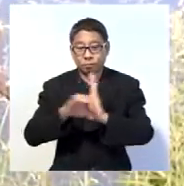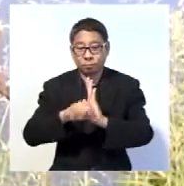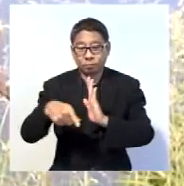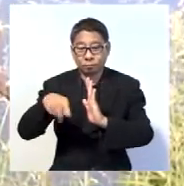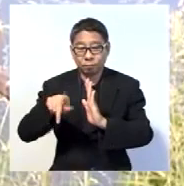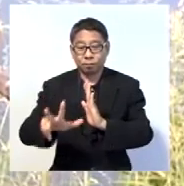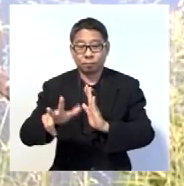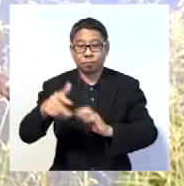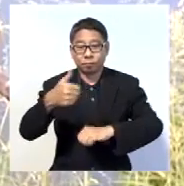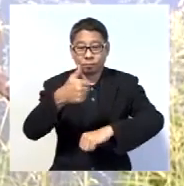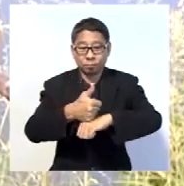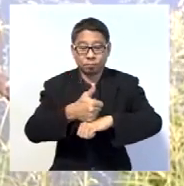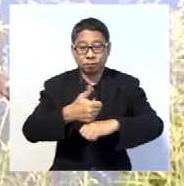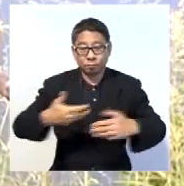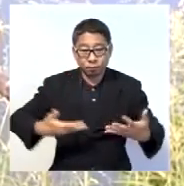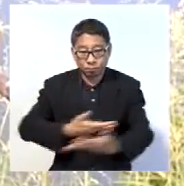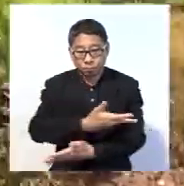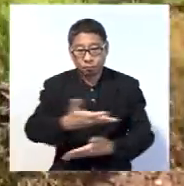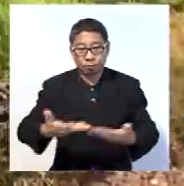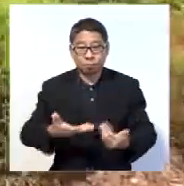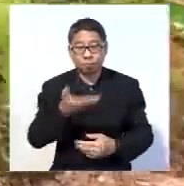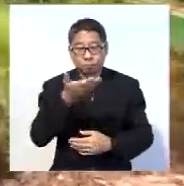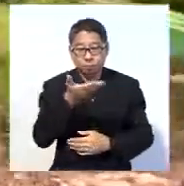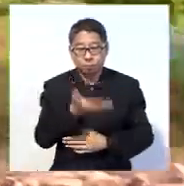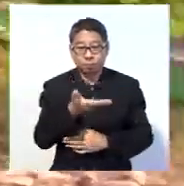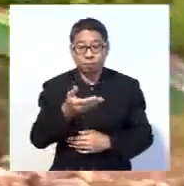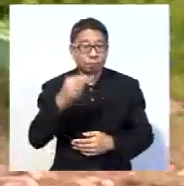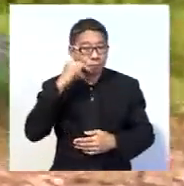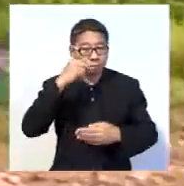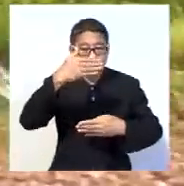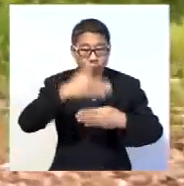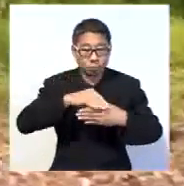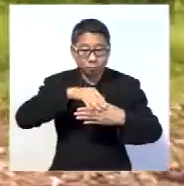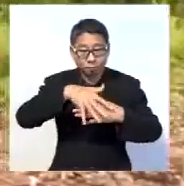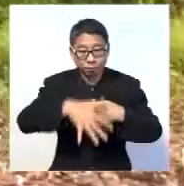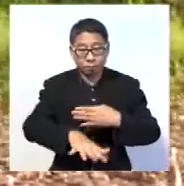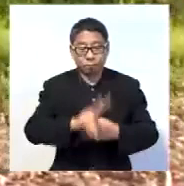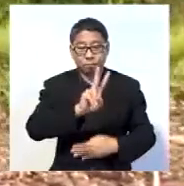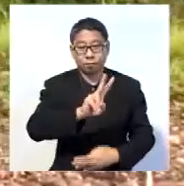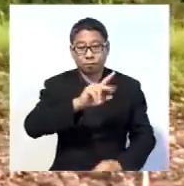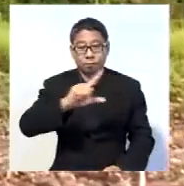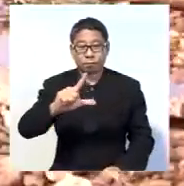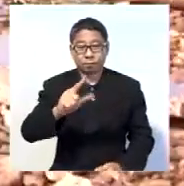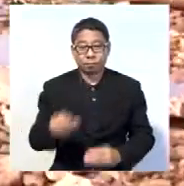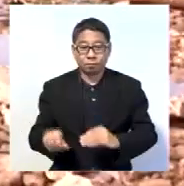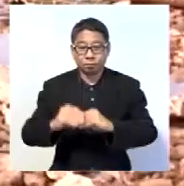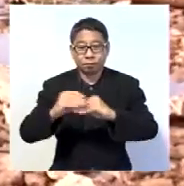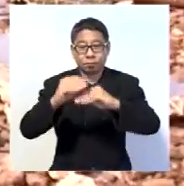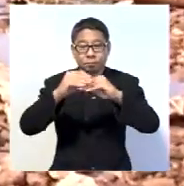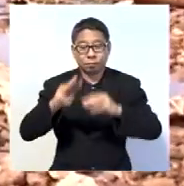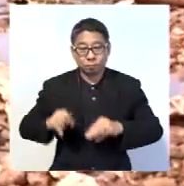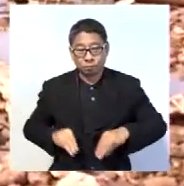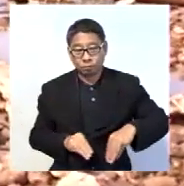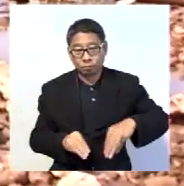ผู้อำนวยการเขื่อนจุฬาภรณ์มาประชุมร่วมกันเพื่อขอให้มีการระบายน้ำจำนวน2 ล้านลูกบาศก์เมตรมาเติมน้ำใน